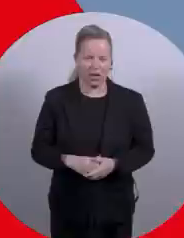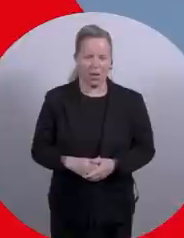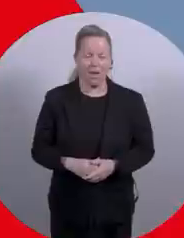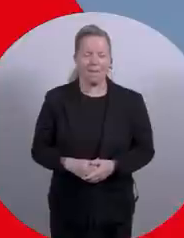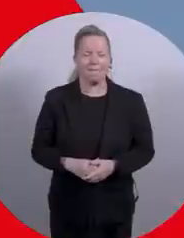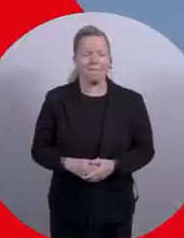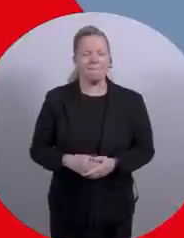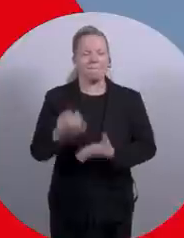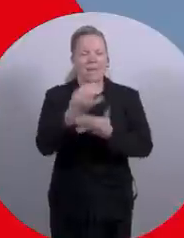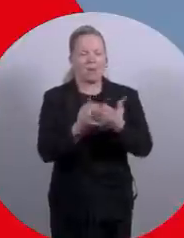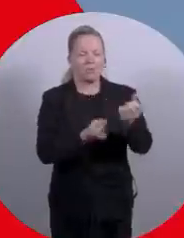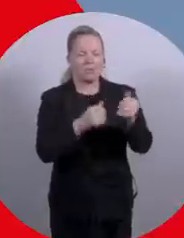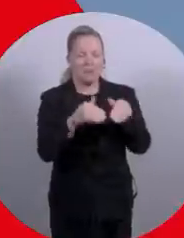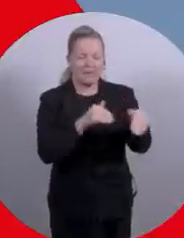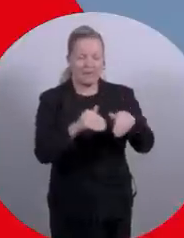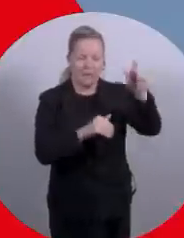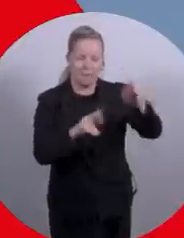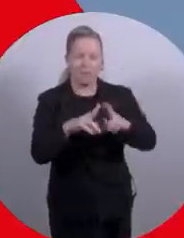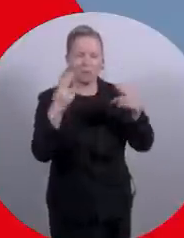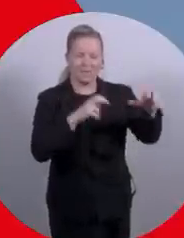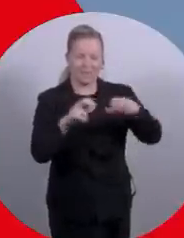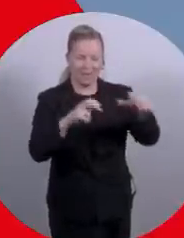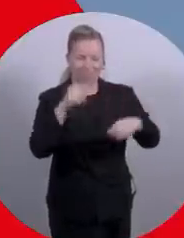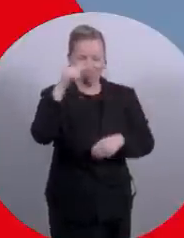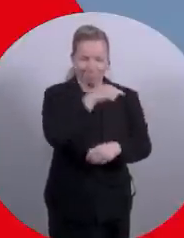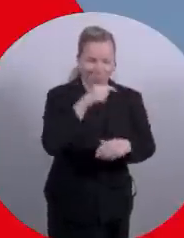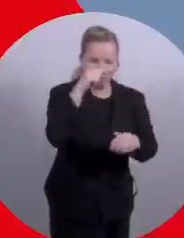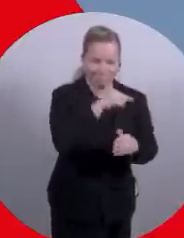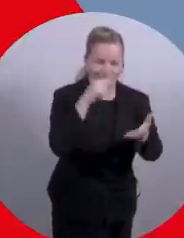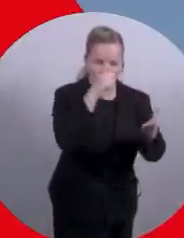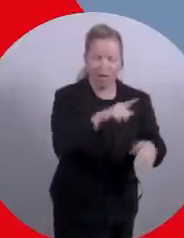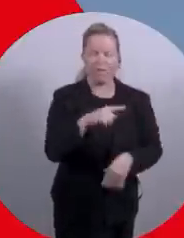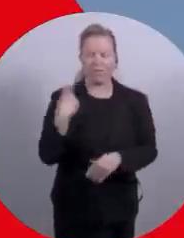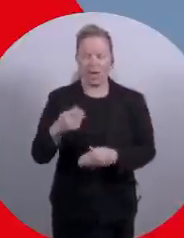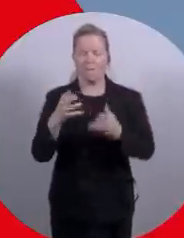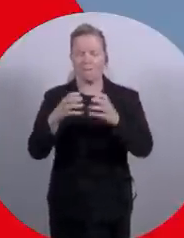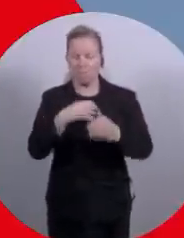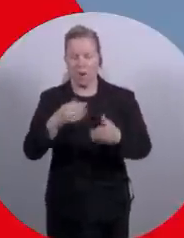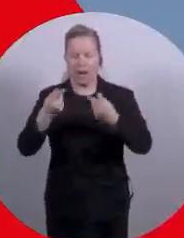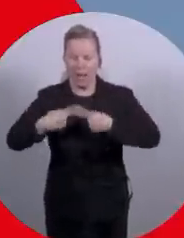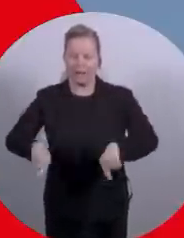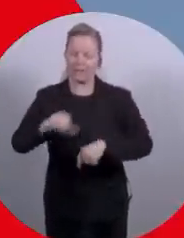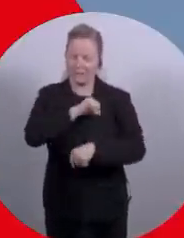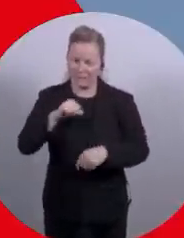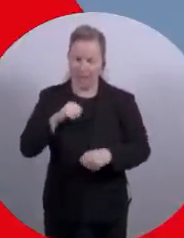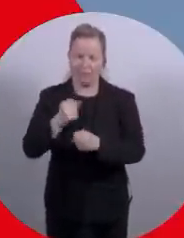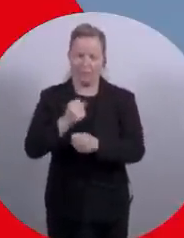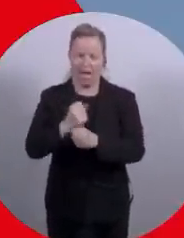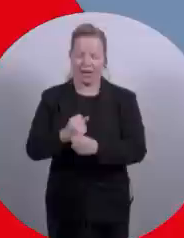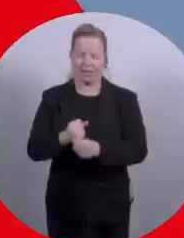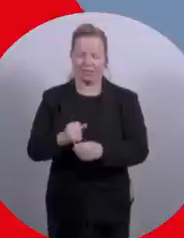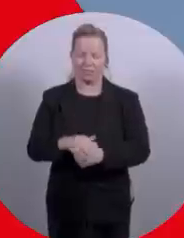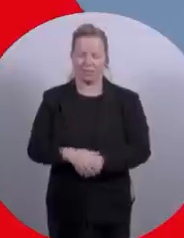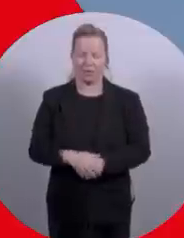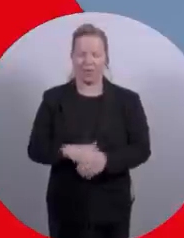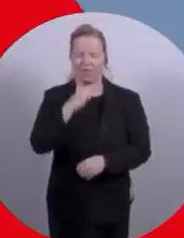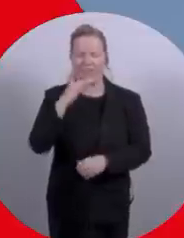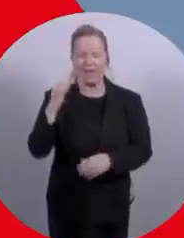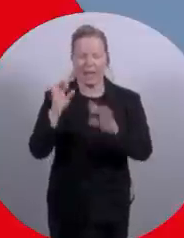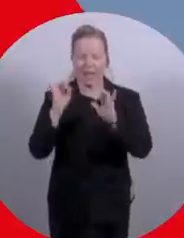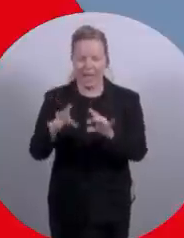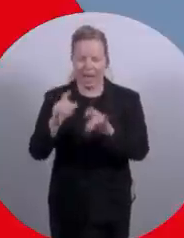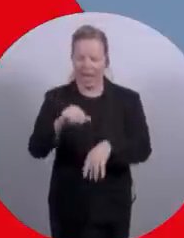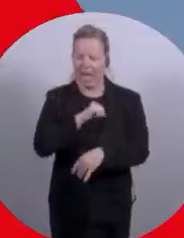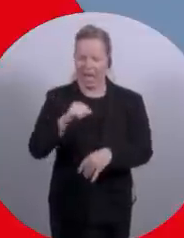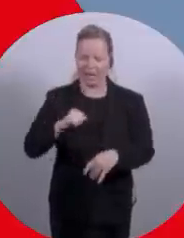Bildungsminister vorab sein machen wir im Burgenland so weit es möglich ist selber wir bezahlen sehr sehr viele Lehrer aus